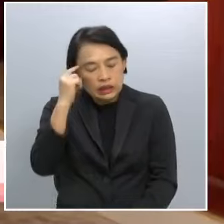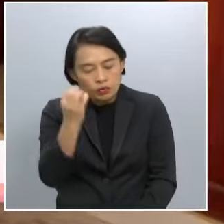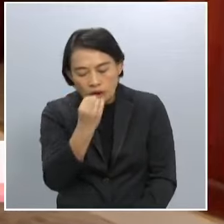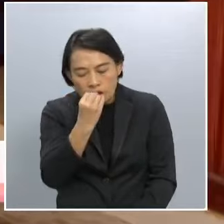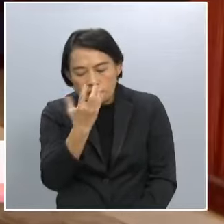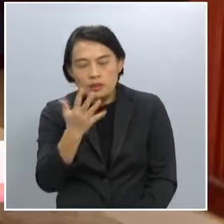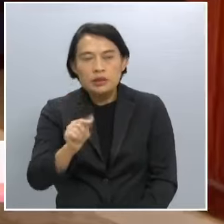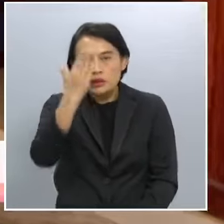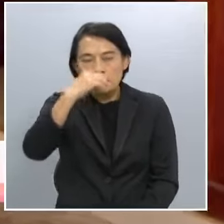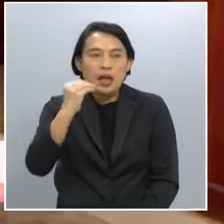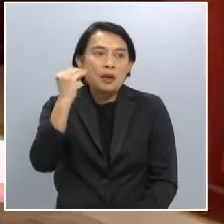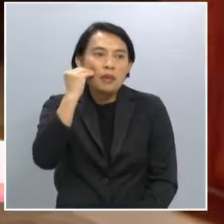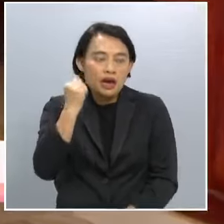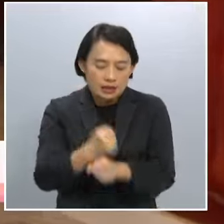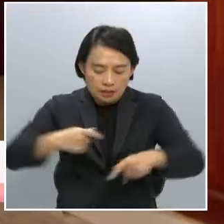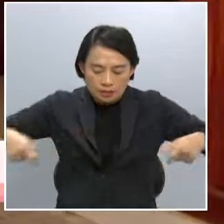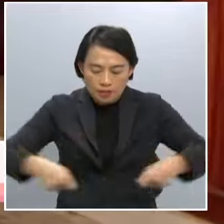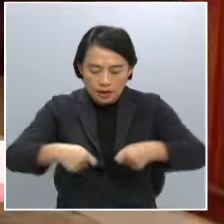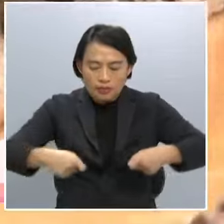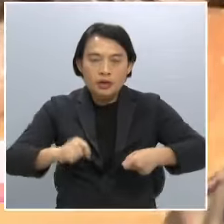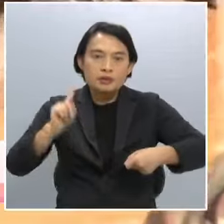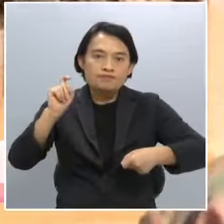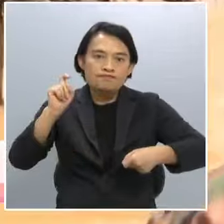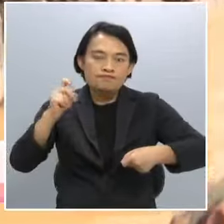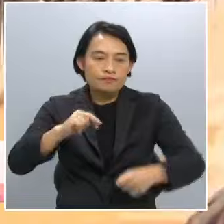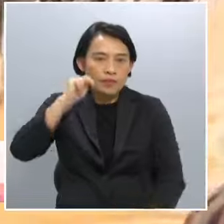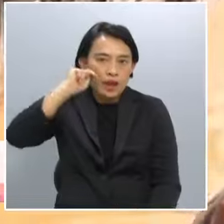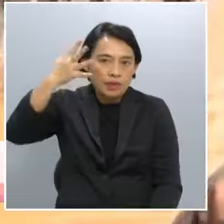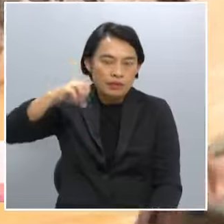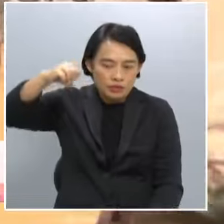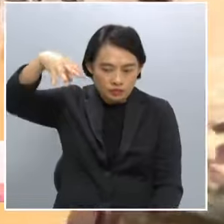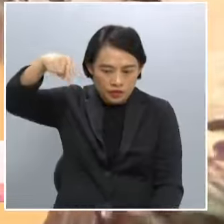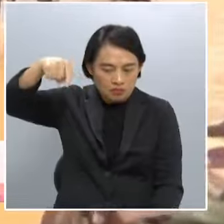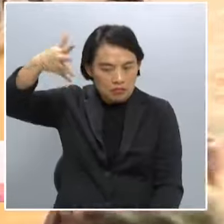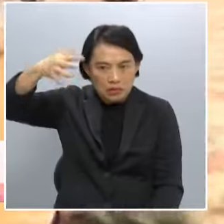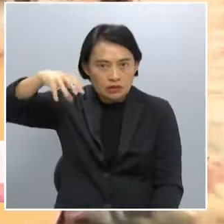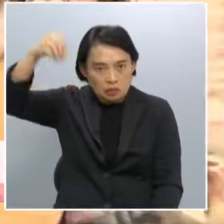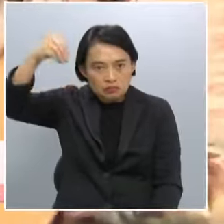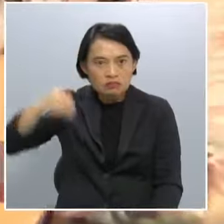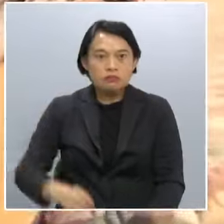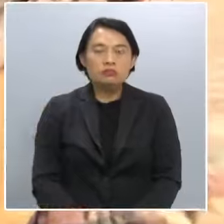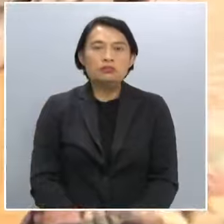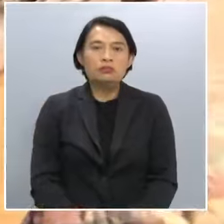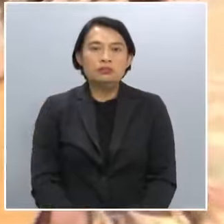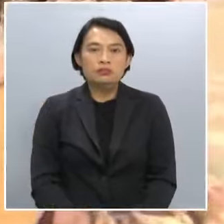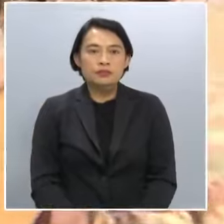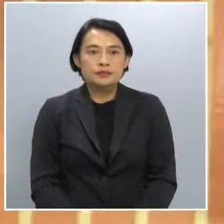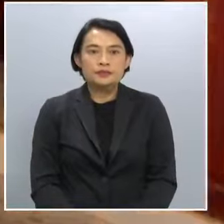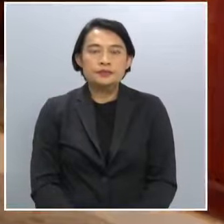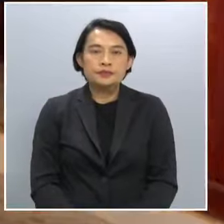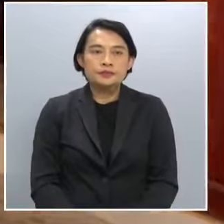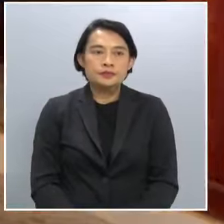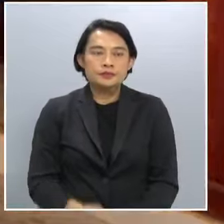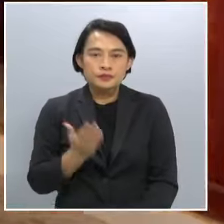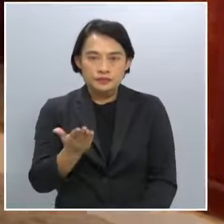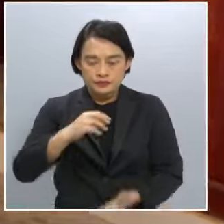าที่บ้านก็ไม่สามารถประกอบอาหารได้ด้วยนะครับเพราะว่าถูกตัดน้ำตัดไฟนะครับเดี๋ยวไปฟังเสียงแม่สถิตพร้อมๆกันครับ ตล